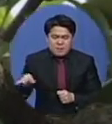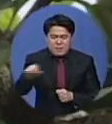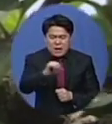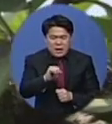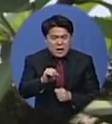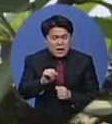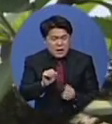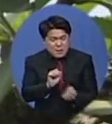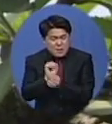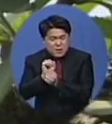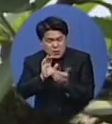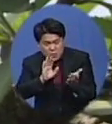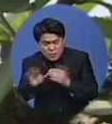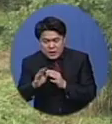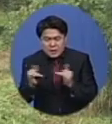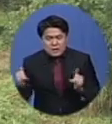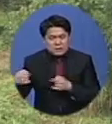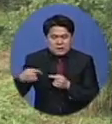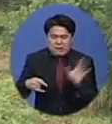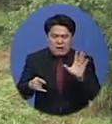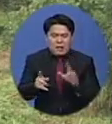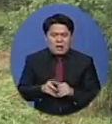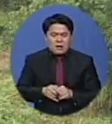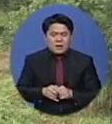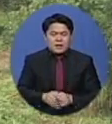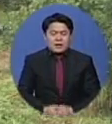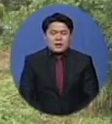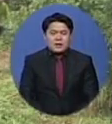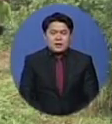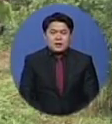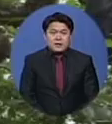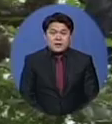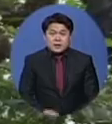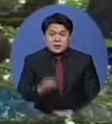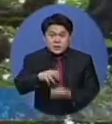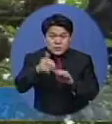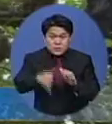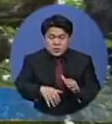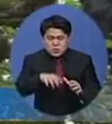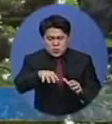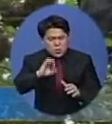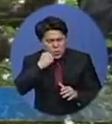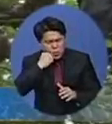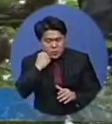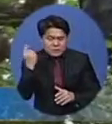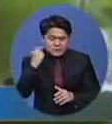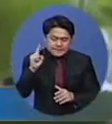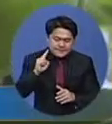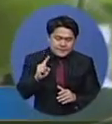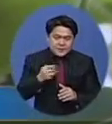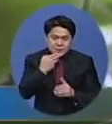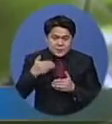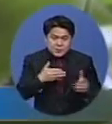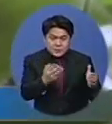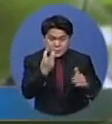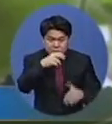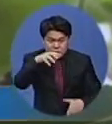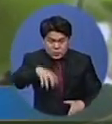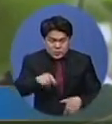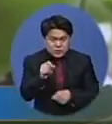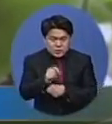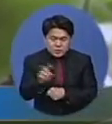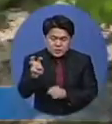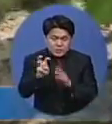여파로 자원봉사자들의 발길이 끊겼습니다. 농가의 어려운 소식을 듣고 경기도 감사관실